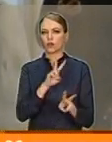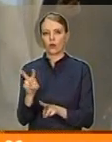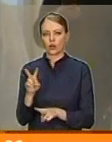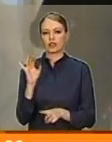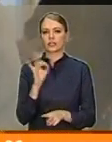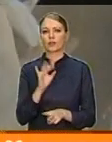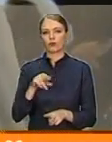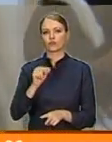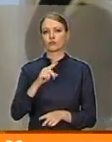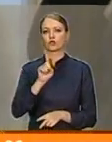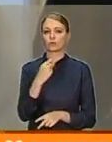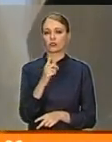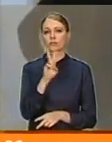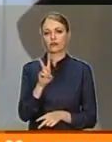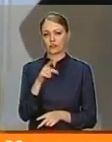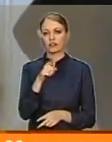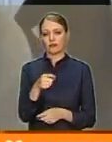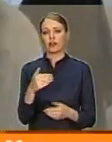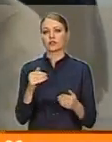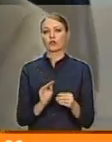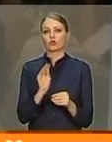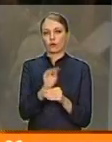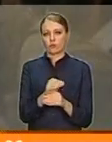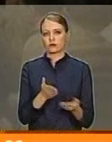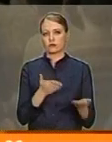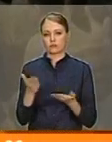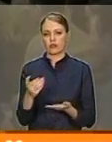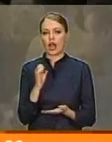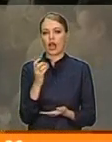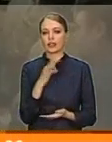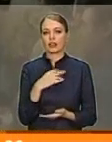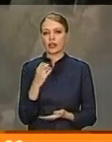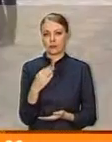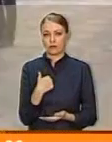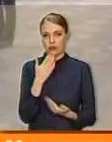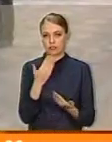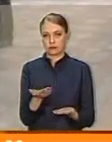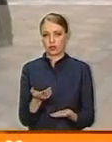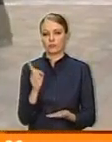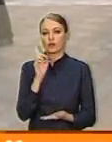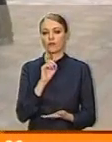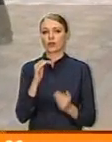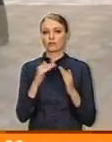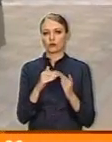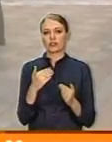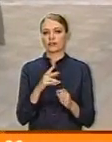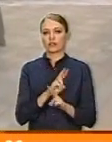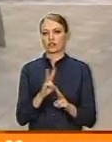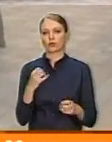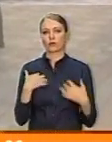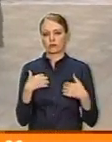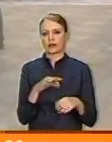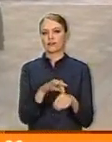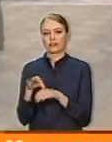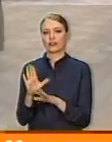потім через годину, через дві вас доповнительно запустять. Поки що з будівлі Верховної Ради неквапливо